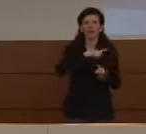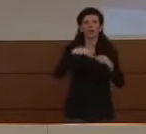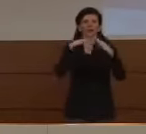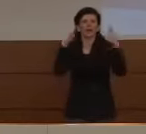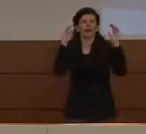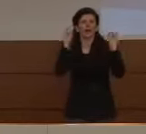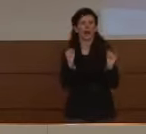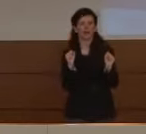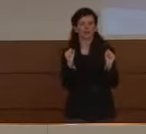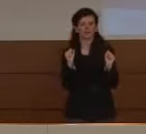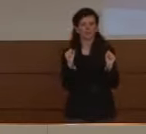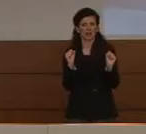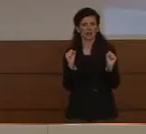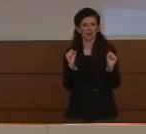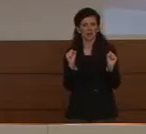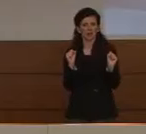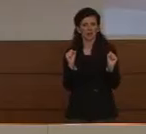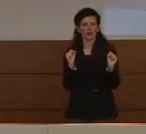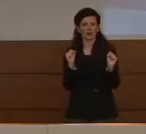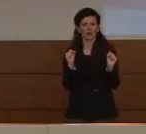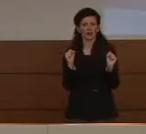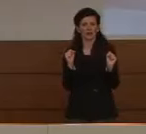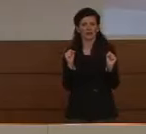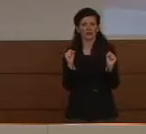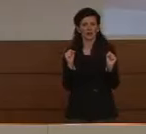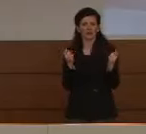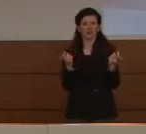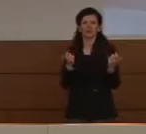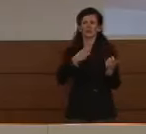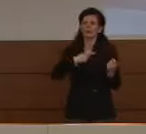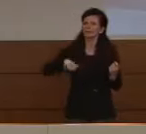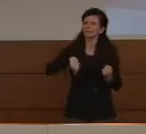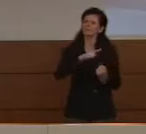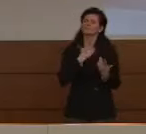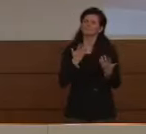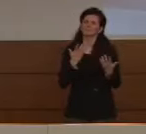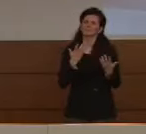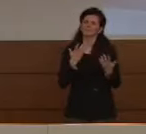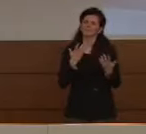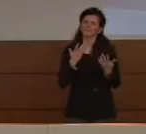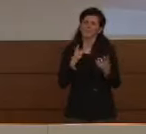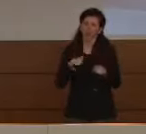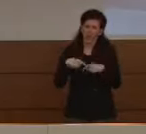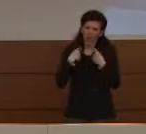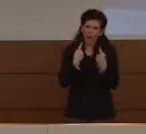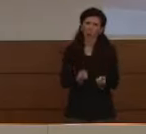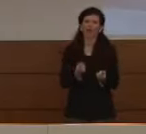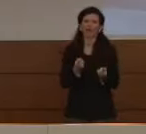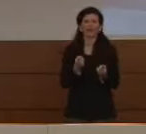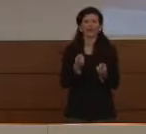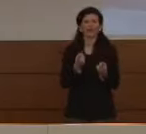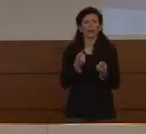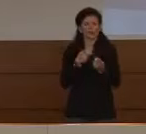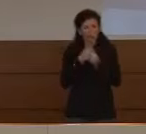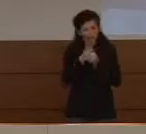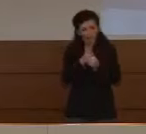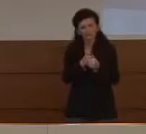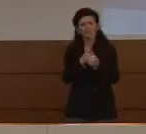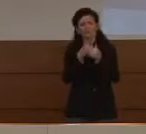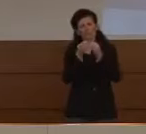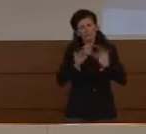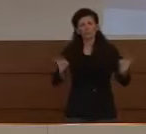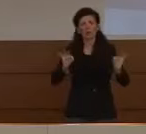dobbiamo stare ancora pienamente nel rispetto di quello che è il